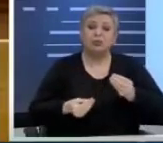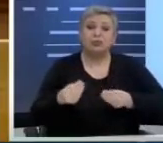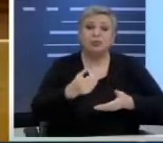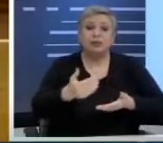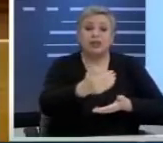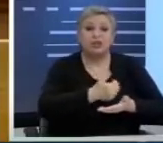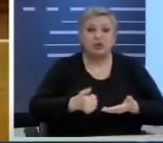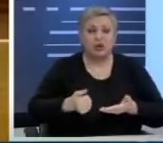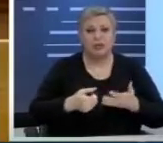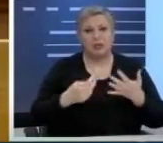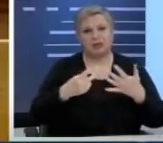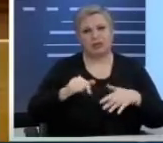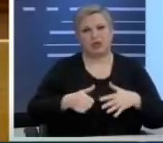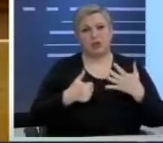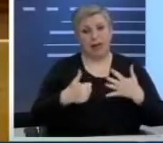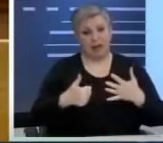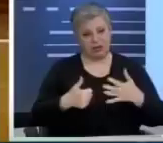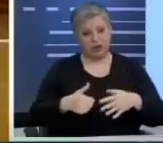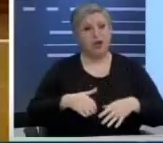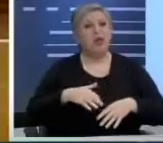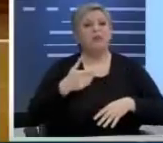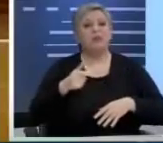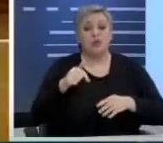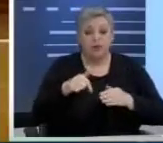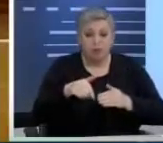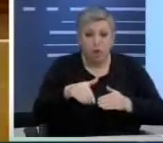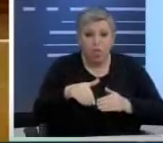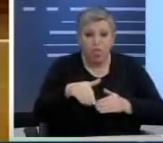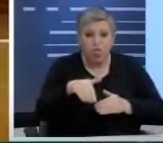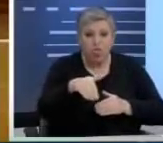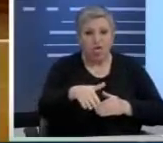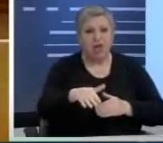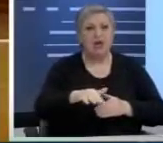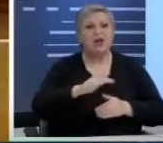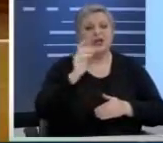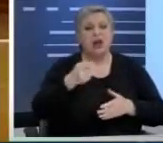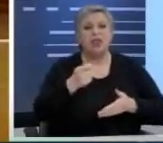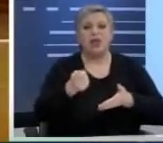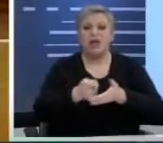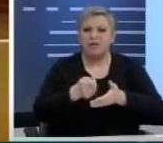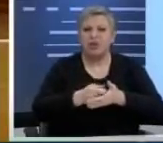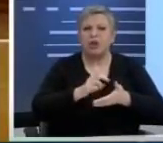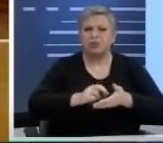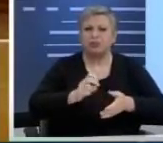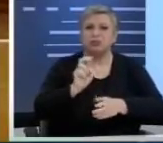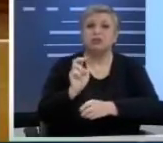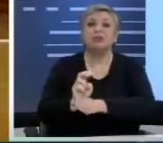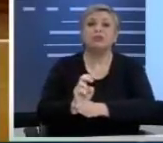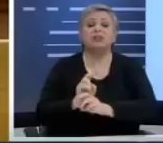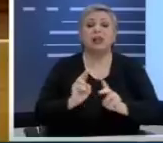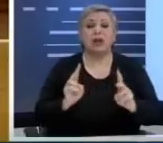εισόδημα. Στο διαθέσιμο εισόδημα, δηλαδή εισόδημα μετά από φόρους. Για το επόμενο